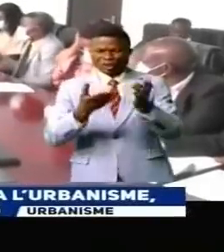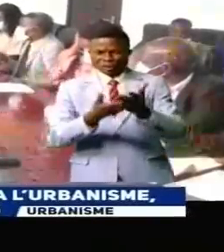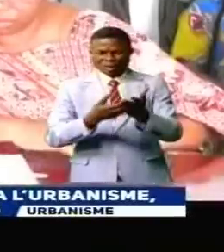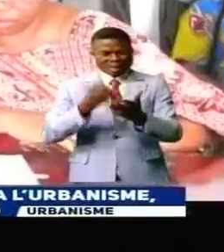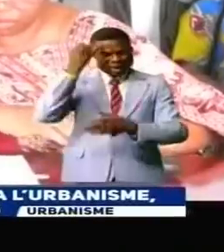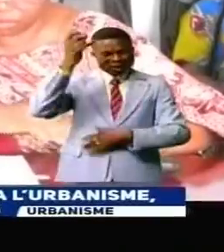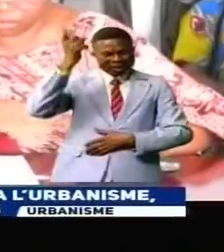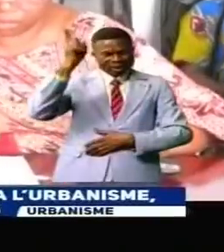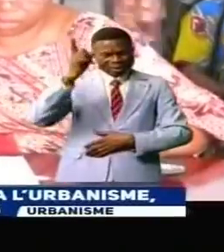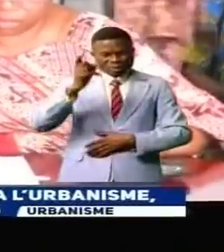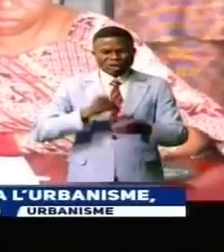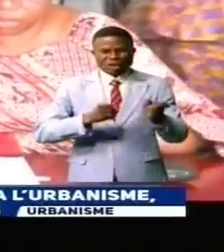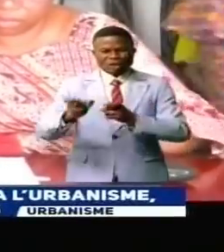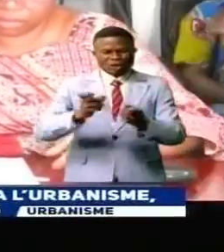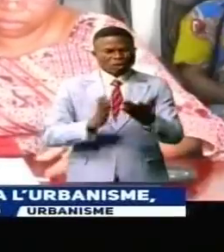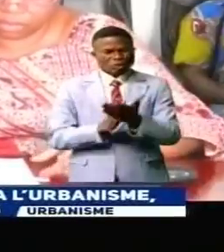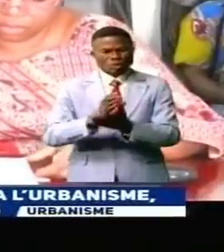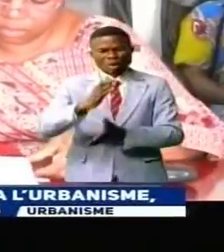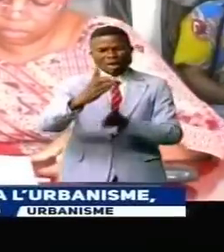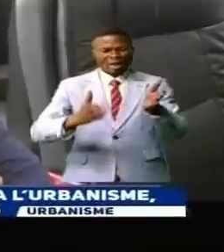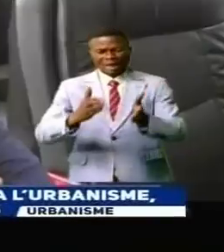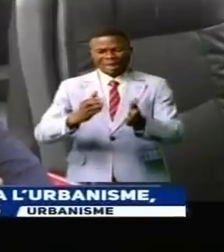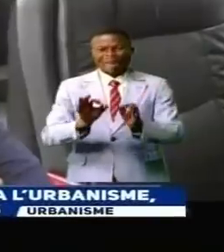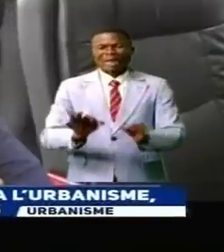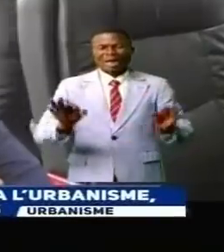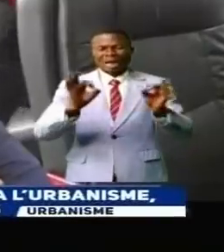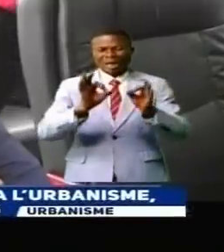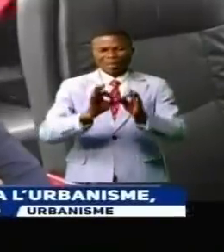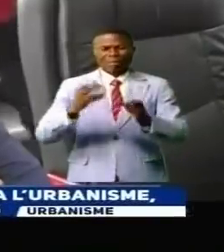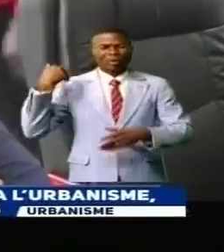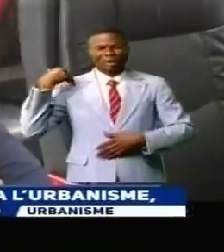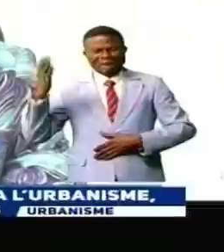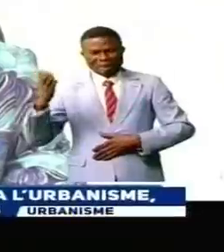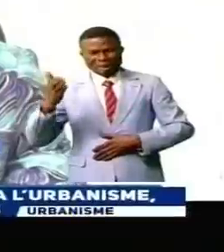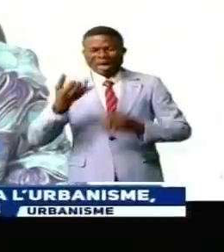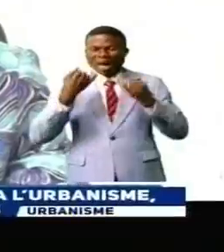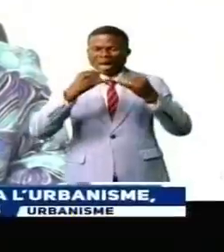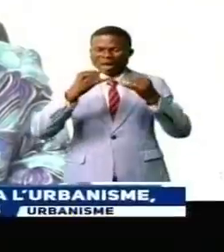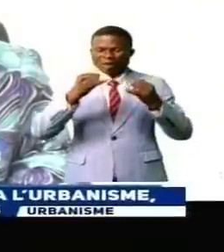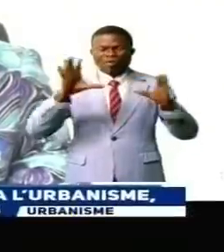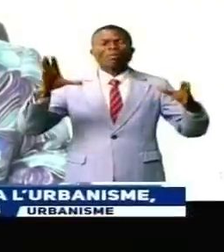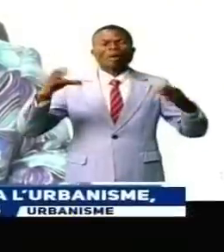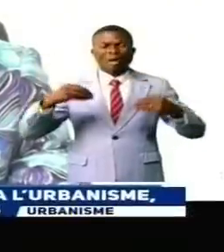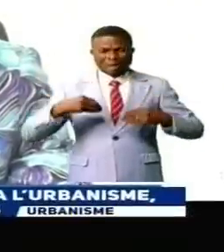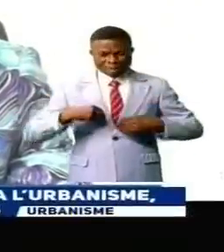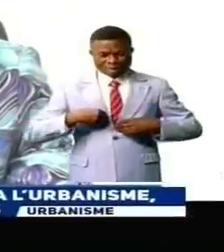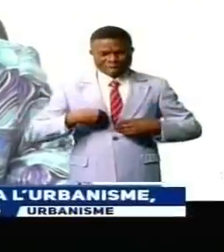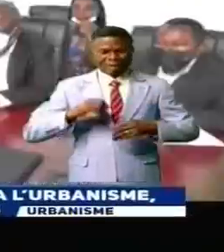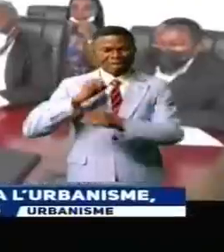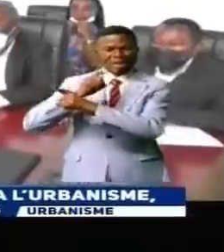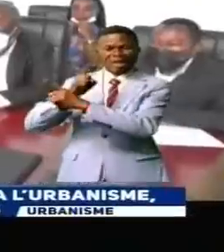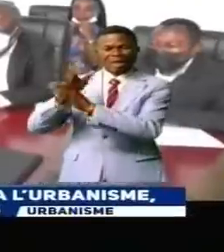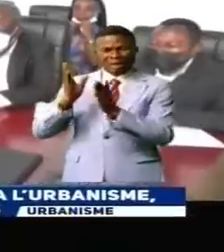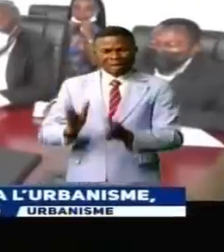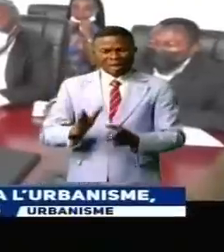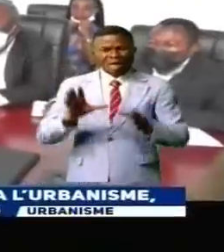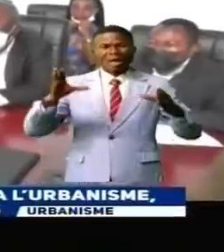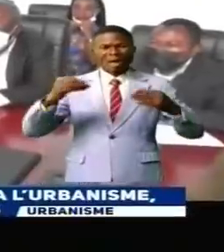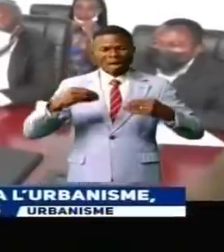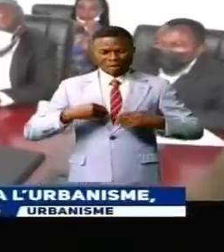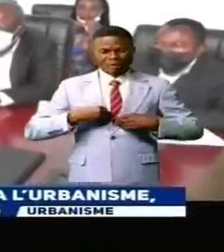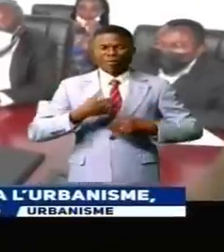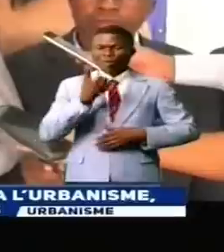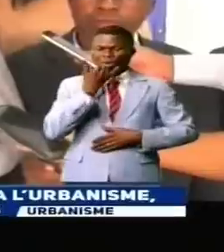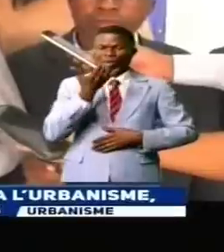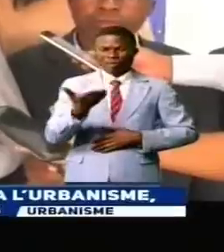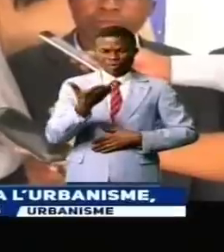qu'à mieux canaliser toutes les recettes de ces secteurs. Convaincus des explications leur fournies par Pius Mwabilou, ces syndicalistes ont avoué leur faute. Il y